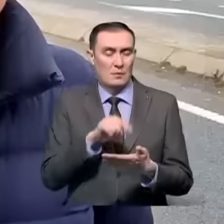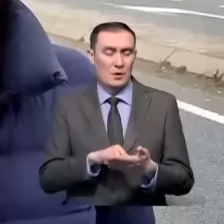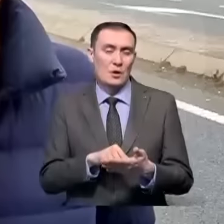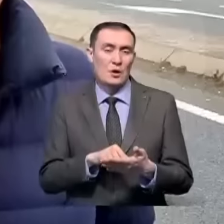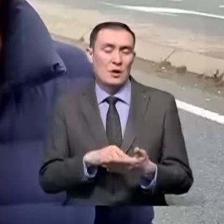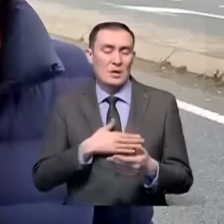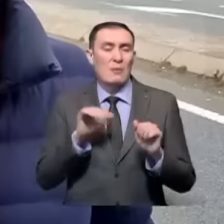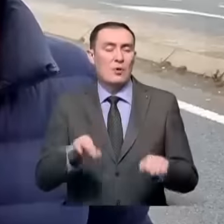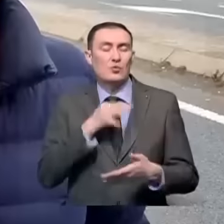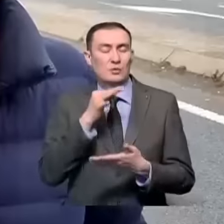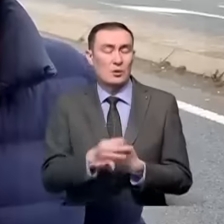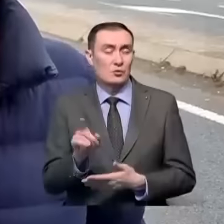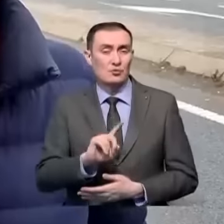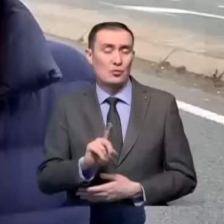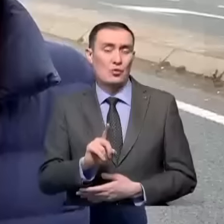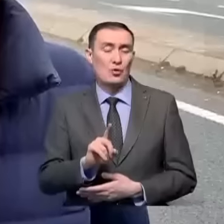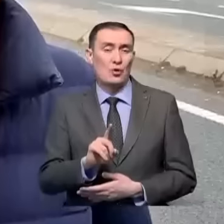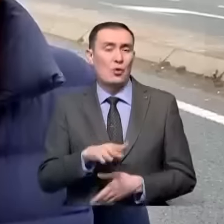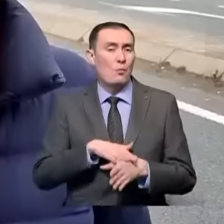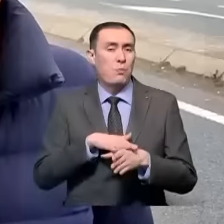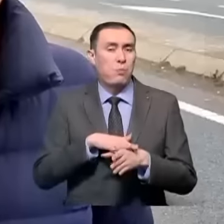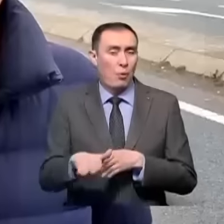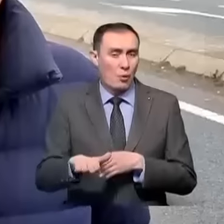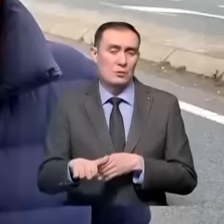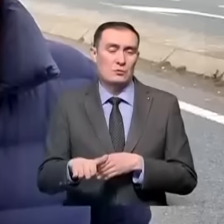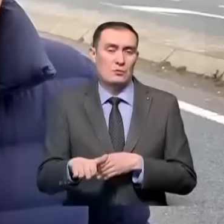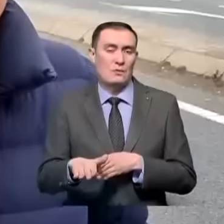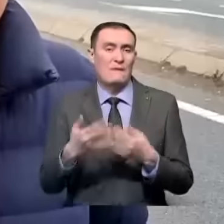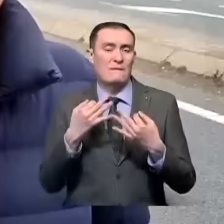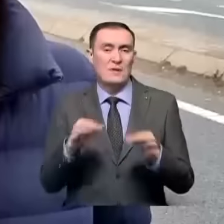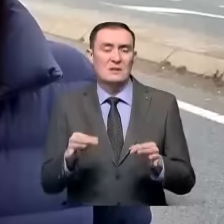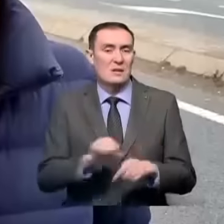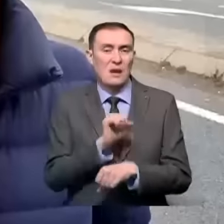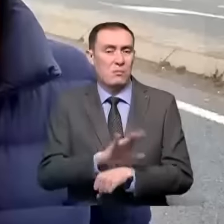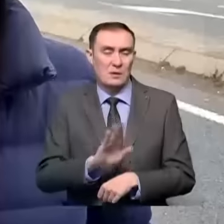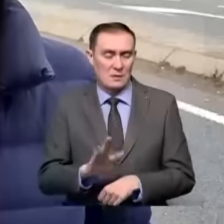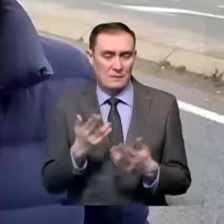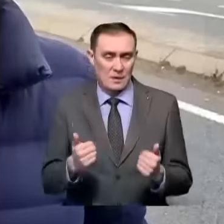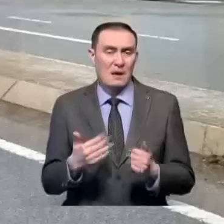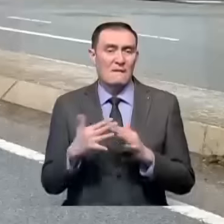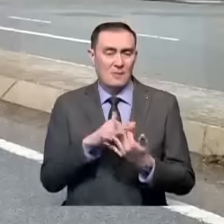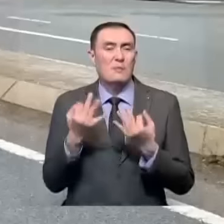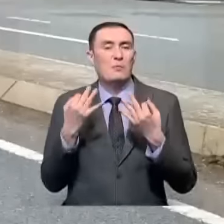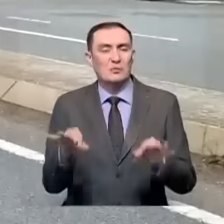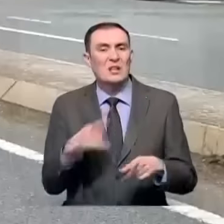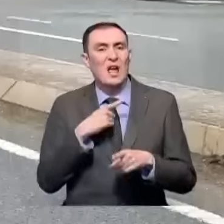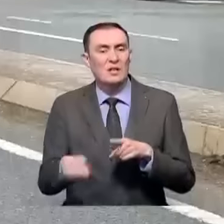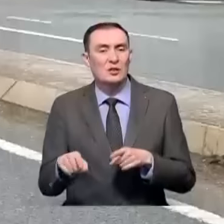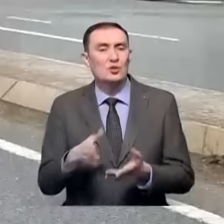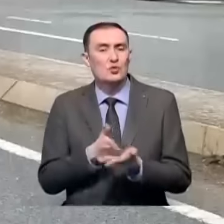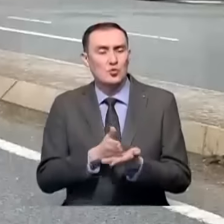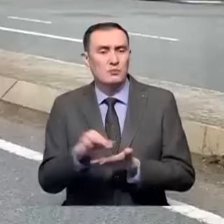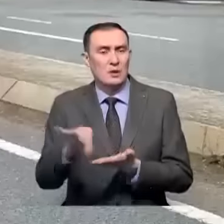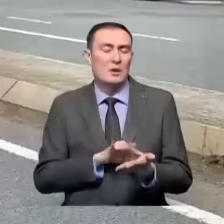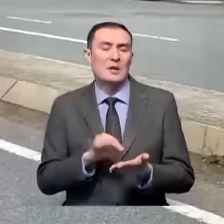Ну, я могу сказать, что полностью въезд не блокирован. Фермеры пропускают экстренные службы